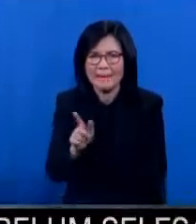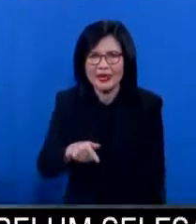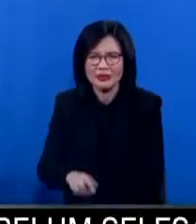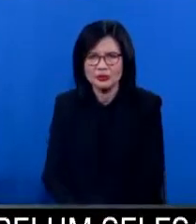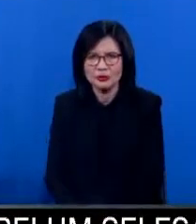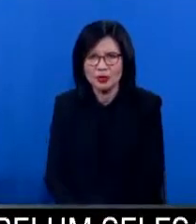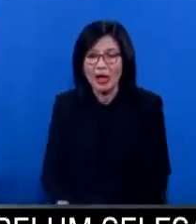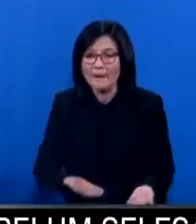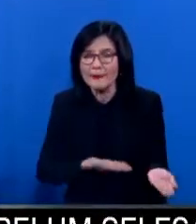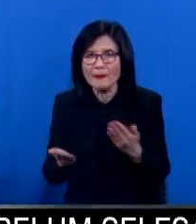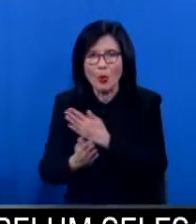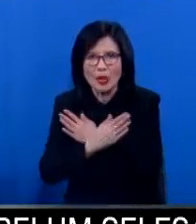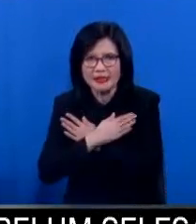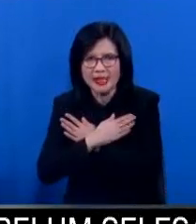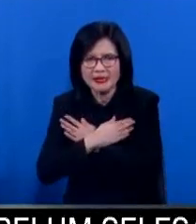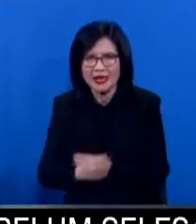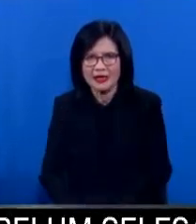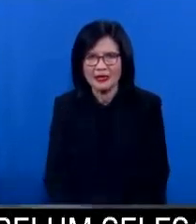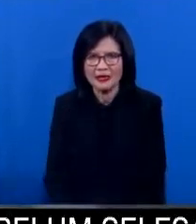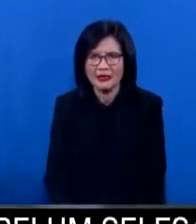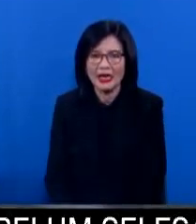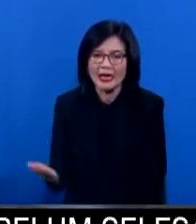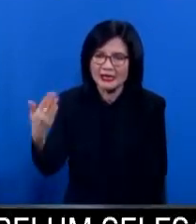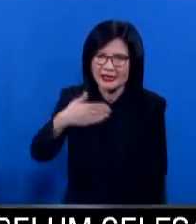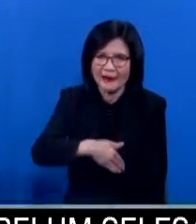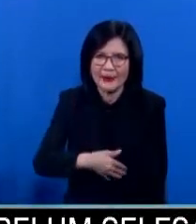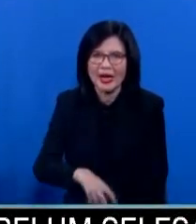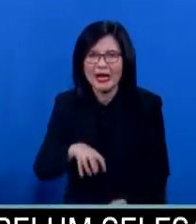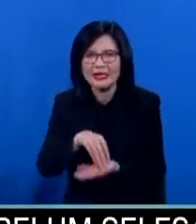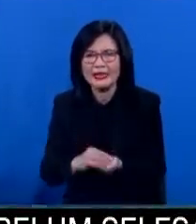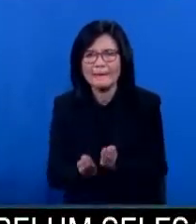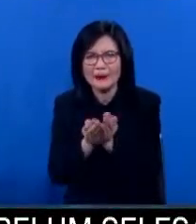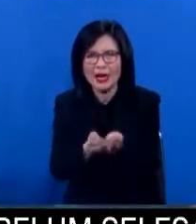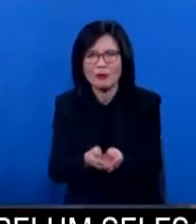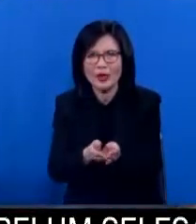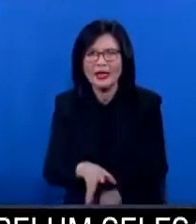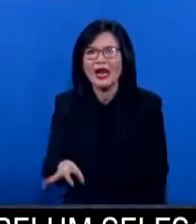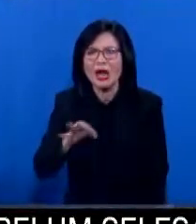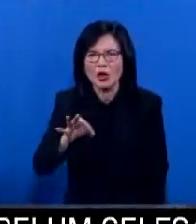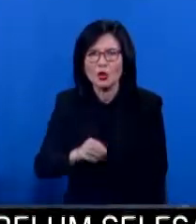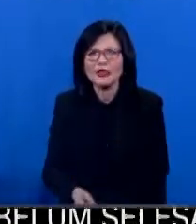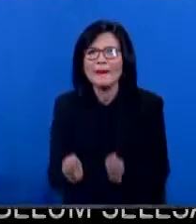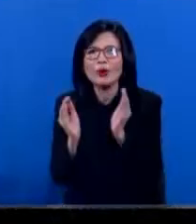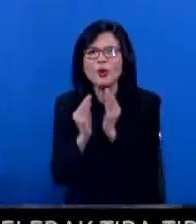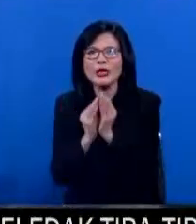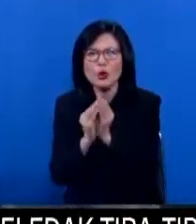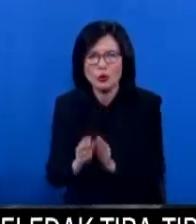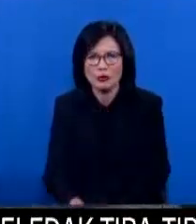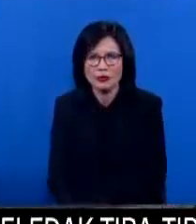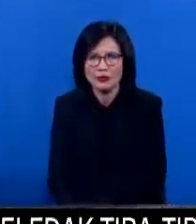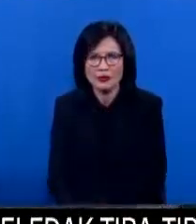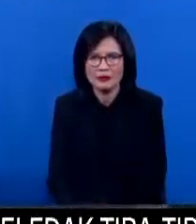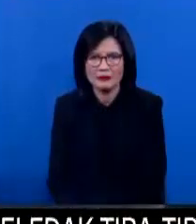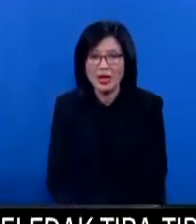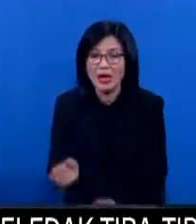yang membawa jenazah nahkoda kapal tiba di Pelabuhan Perikanan Mayangan, Kota Probolinggo, Jawa Timur, Selasa siang. Sebelum bersandar